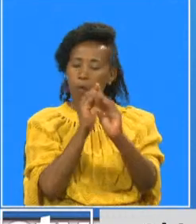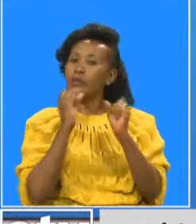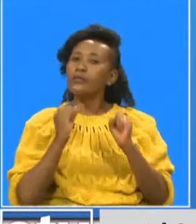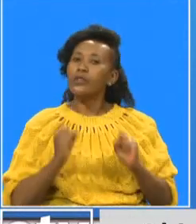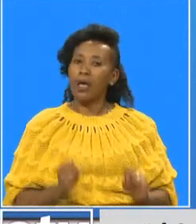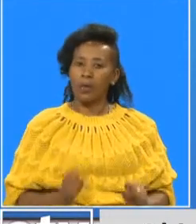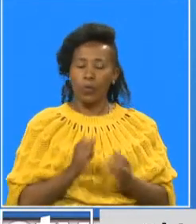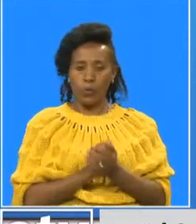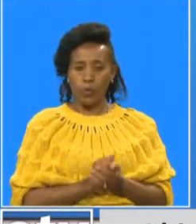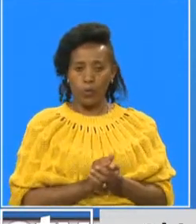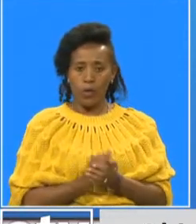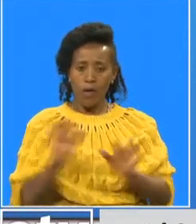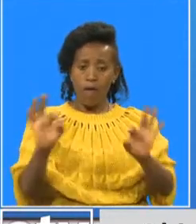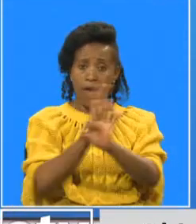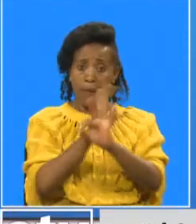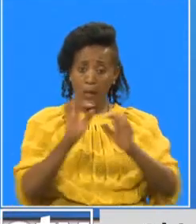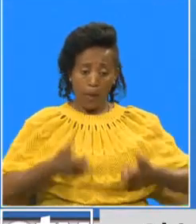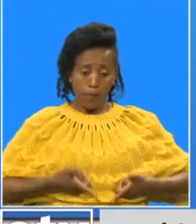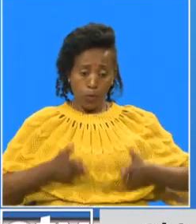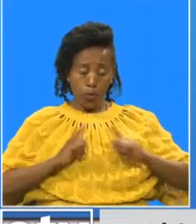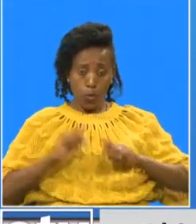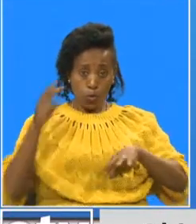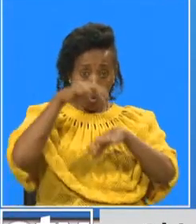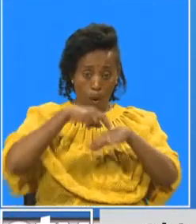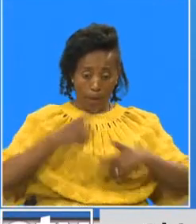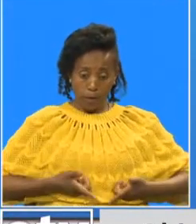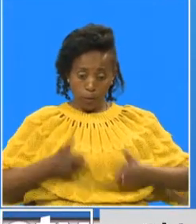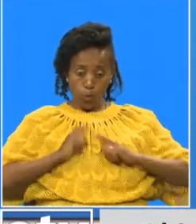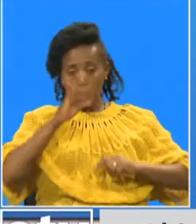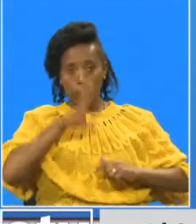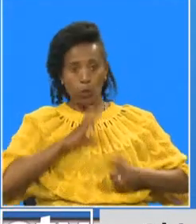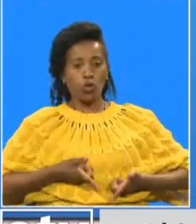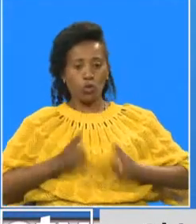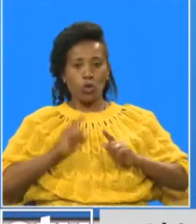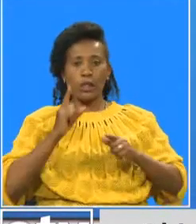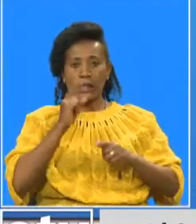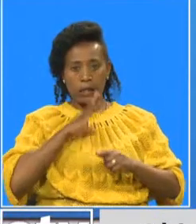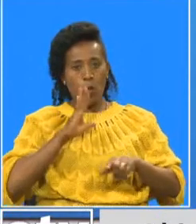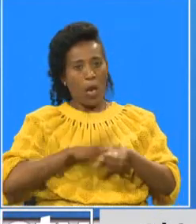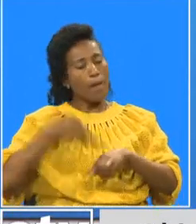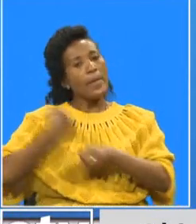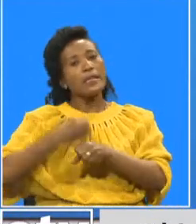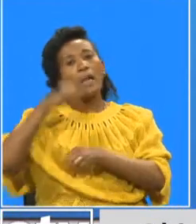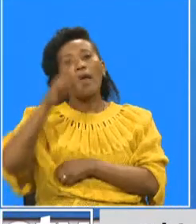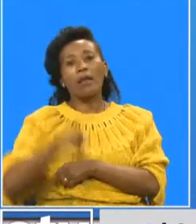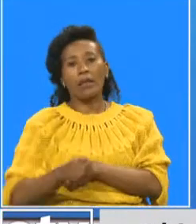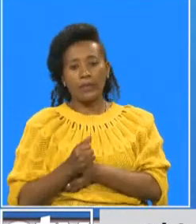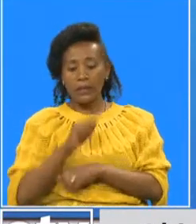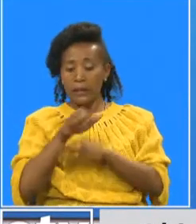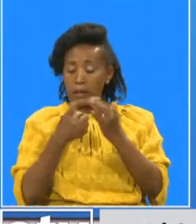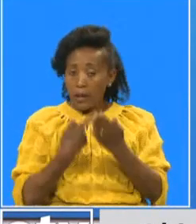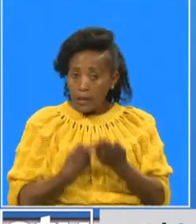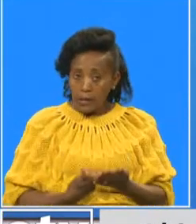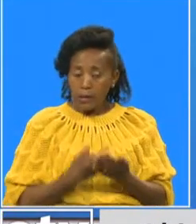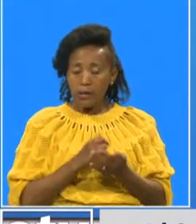የምንችለው። ፋብሪካም የሚኖረው ተቋማት የሚኖሩት ሰው ሲኖር ነው እና ሰው ላይ መስራት አለብን።